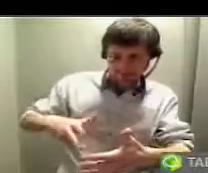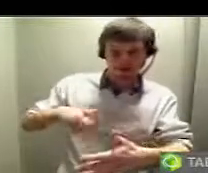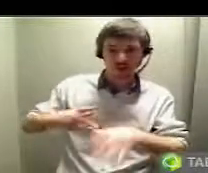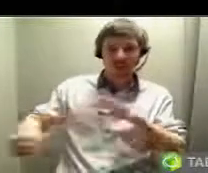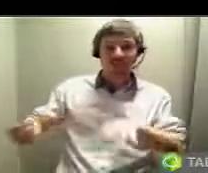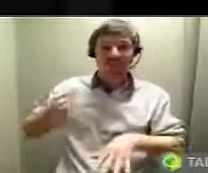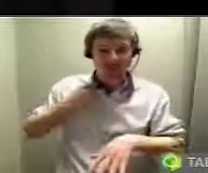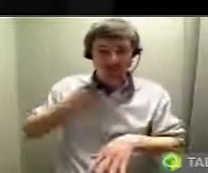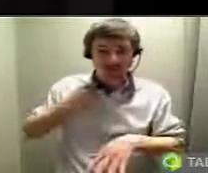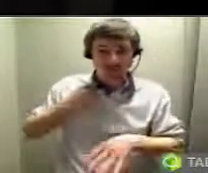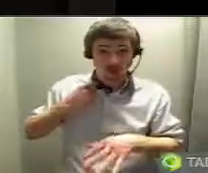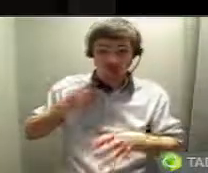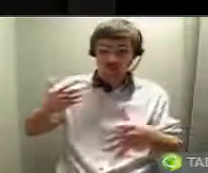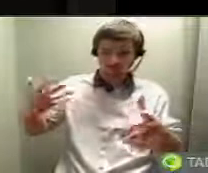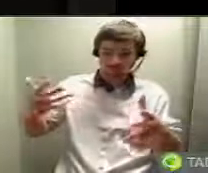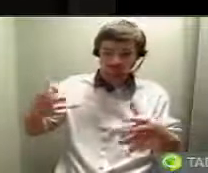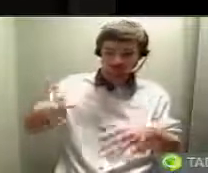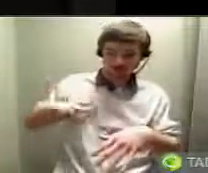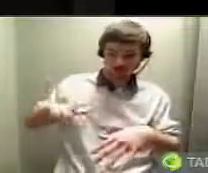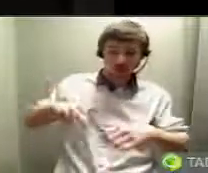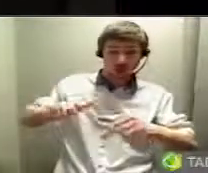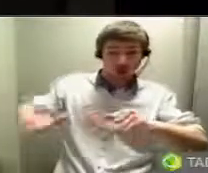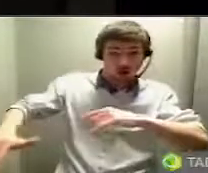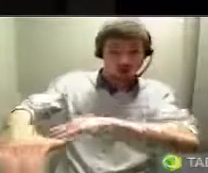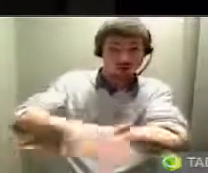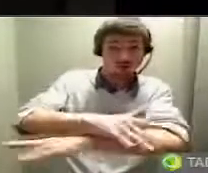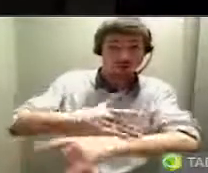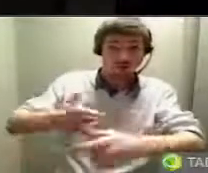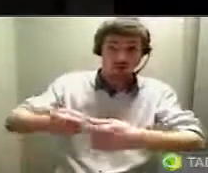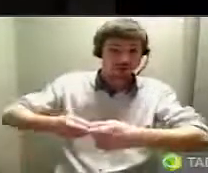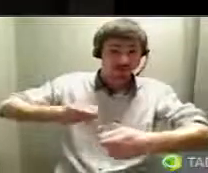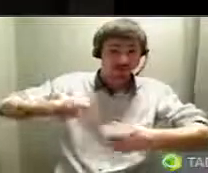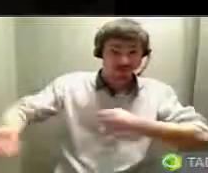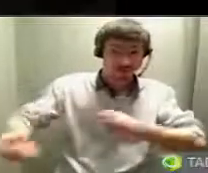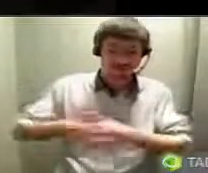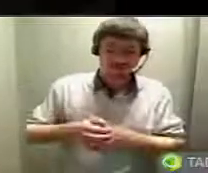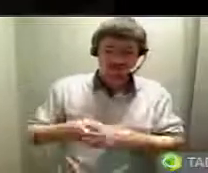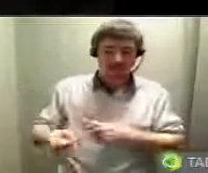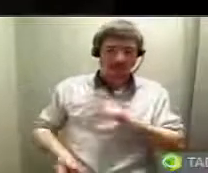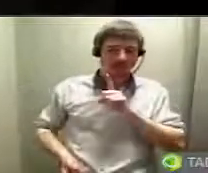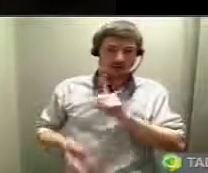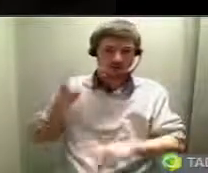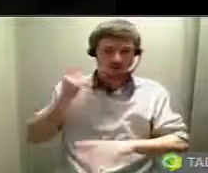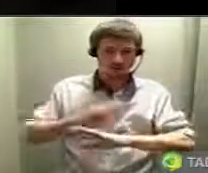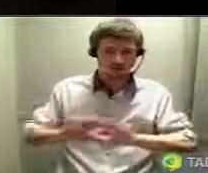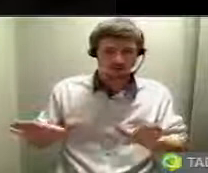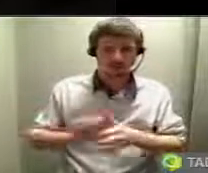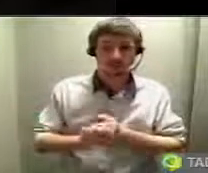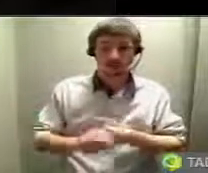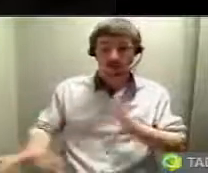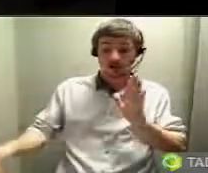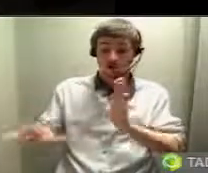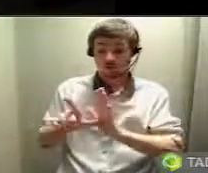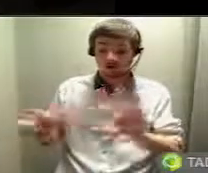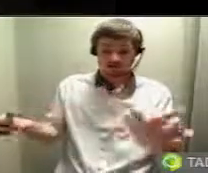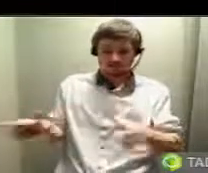un environnement qui ne lui est pas adapté. Et ça, c'est essentiel. La loi a identifié deux causes à la production du handicap et elle apporte deux